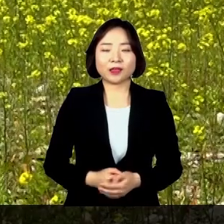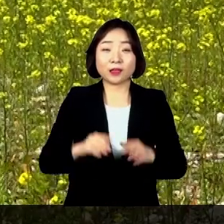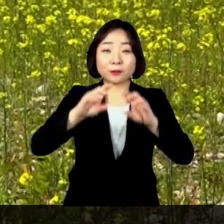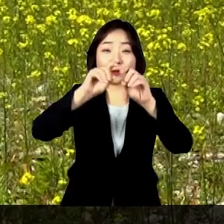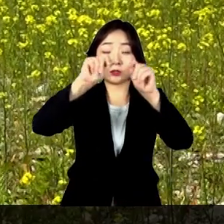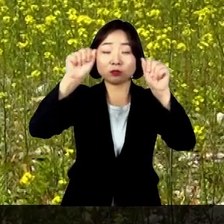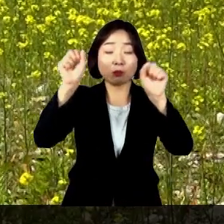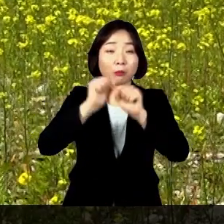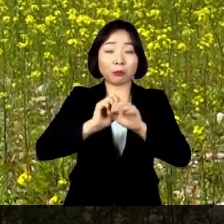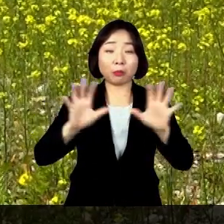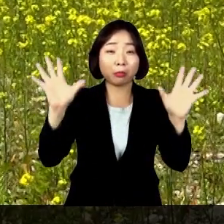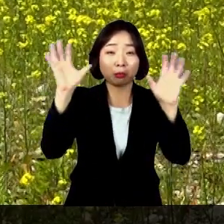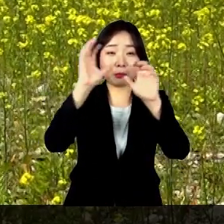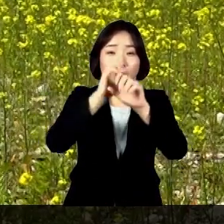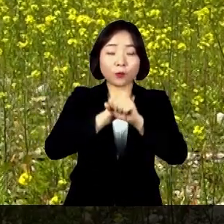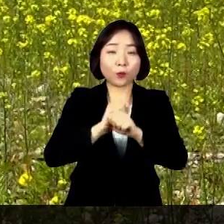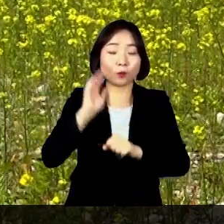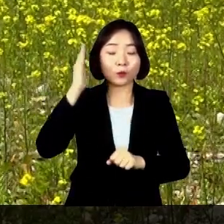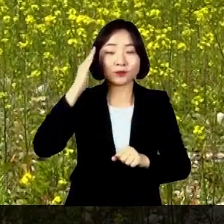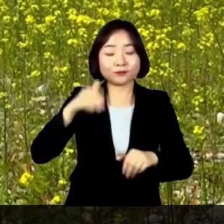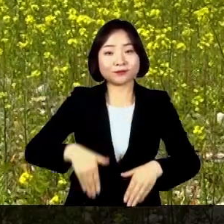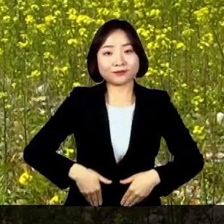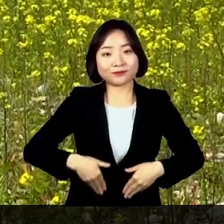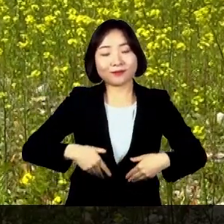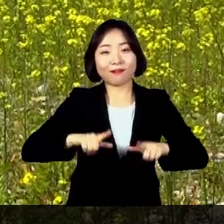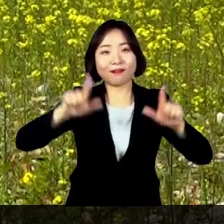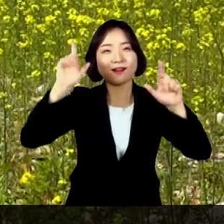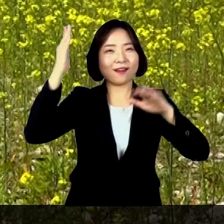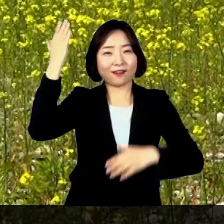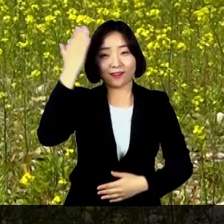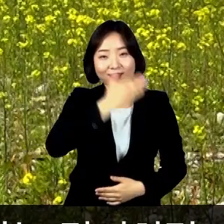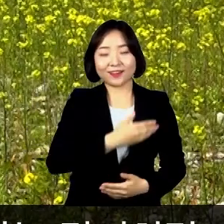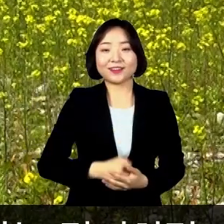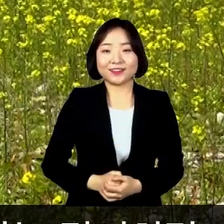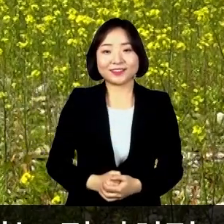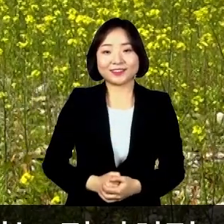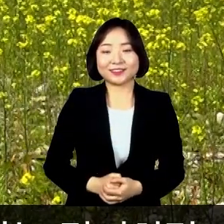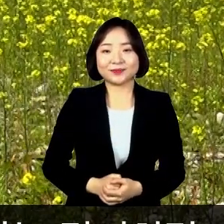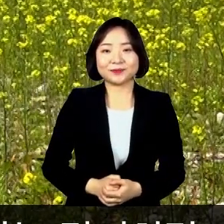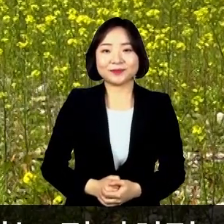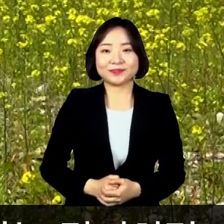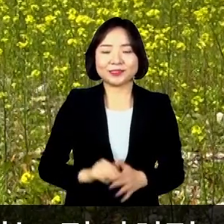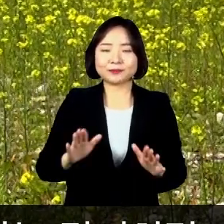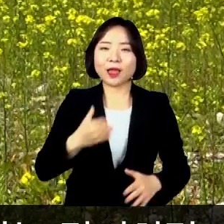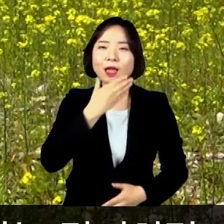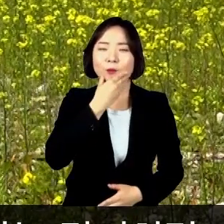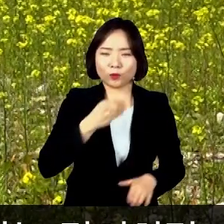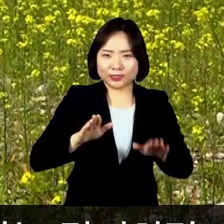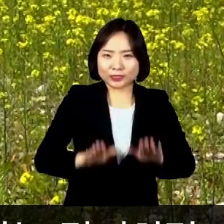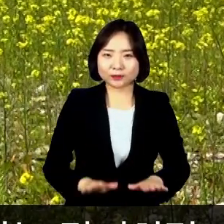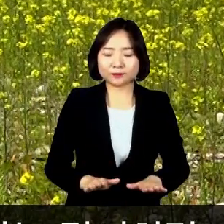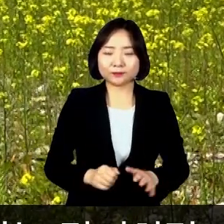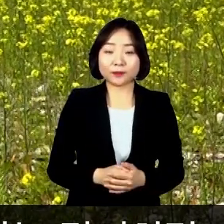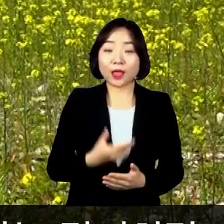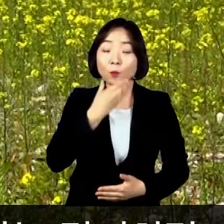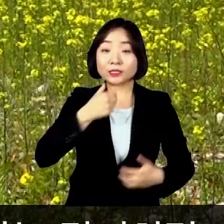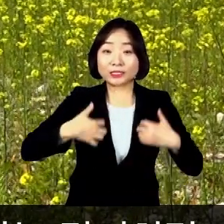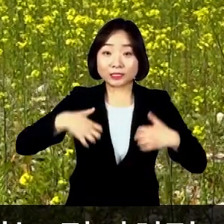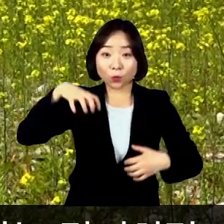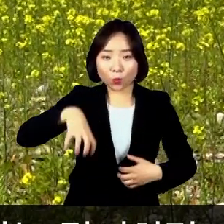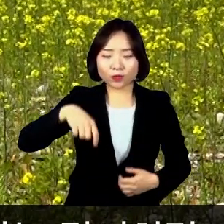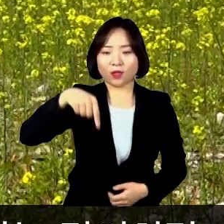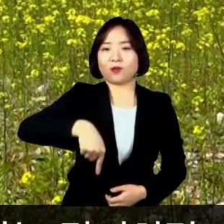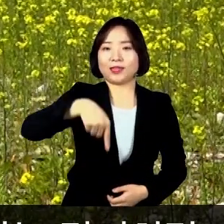기승을 부렸던 미세먼지도 거치고 쾌청한 5월이 이어지고 있습니다. 행복을 즐겨야 할 시간은 지금이다. 행복을 즐겨야